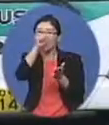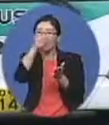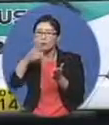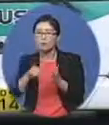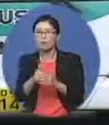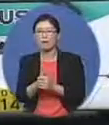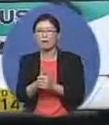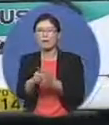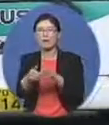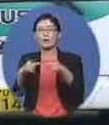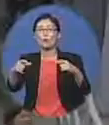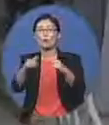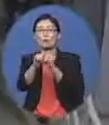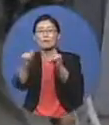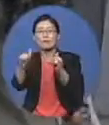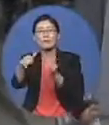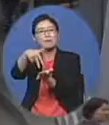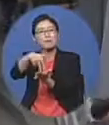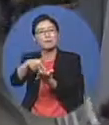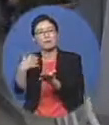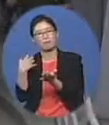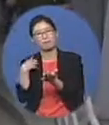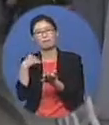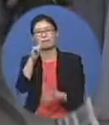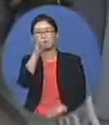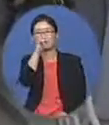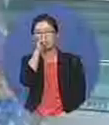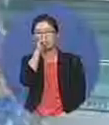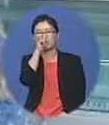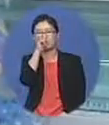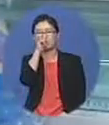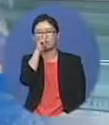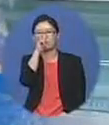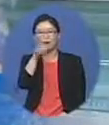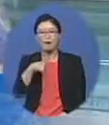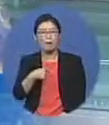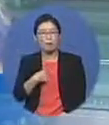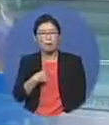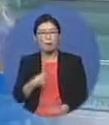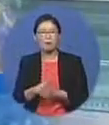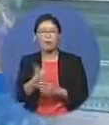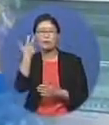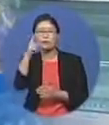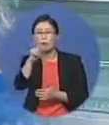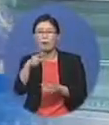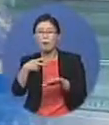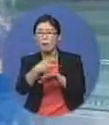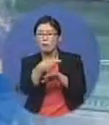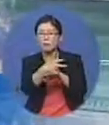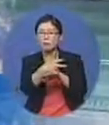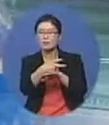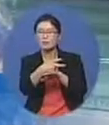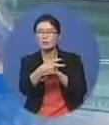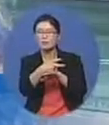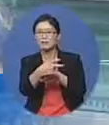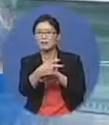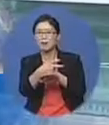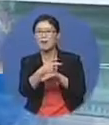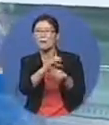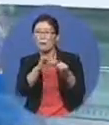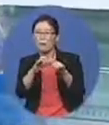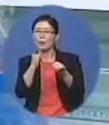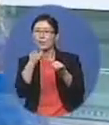이용하는 도민들에겐 부담이 될 수밖에 없습니다. 우리 같은 사람은 일주일에 한 번씩 타니까 별론데